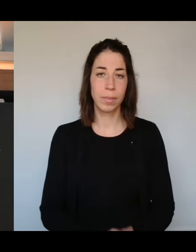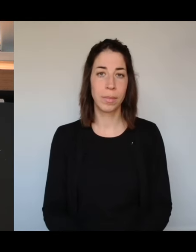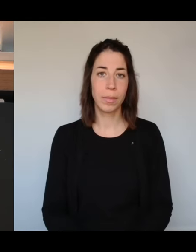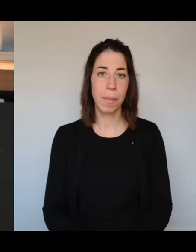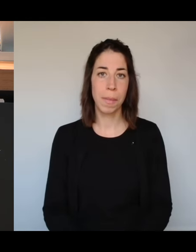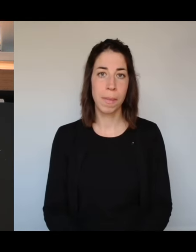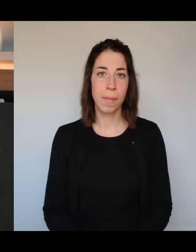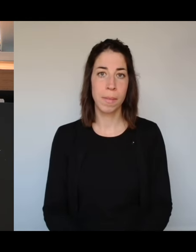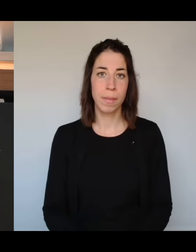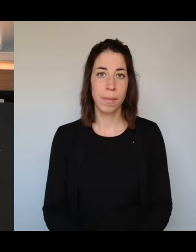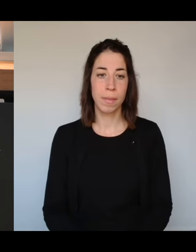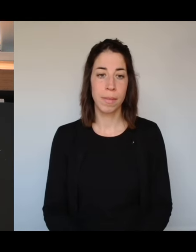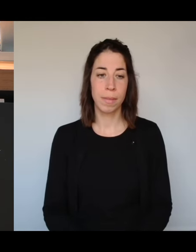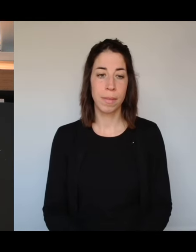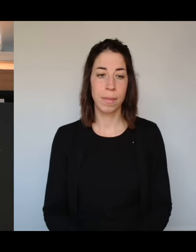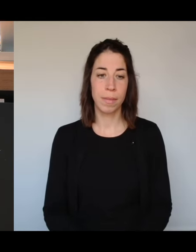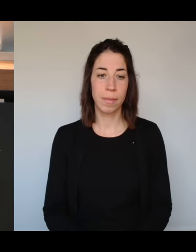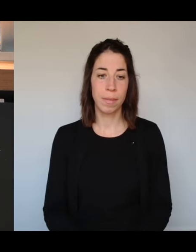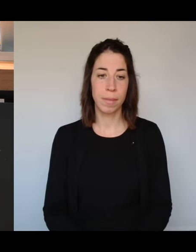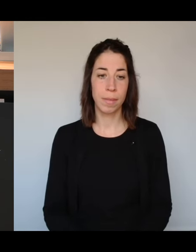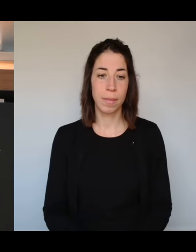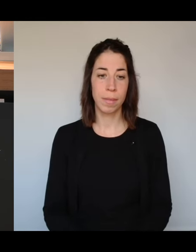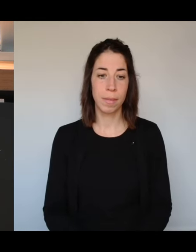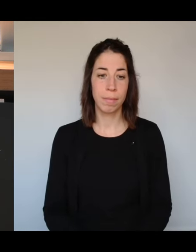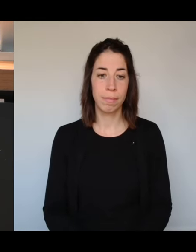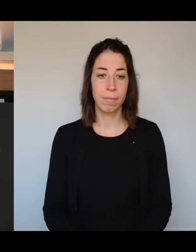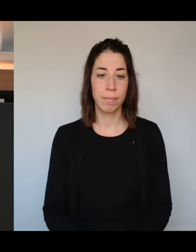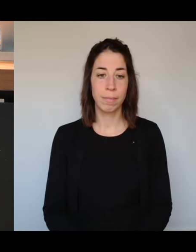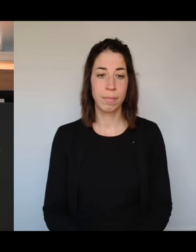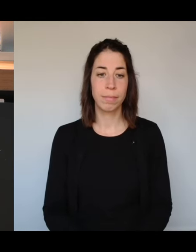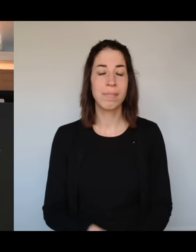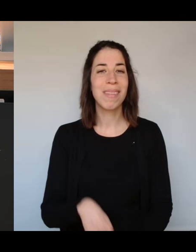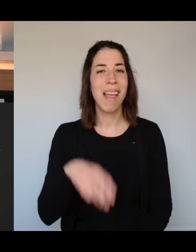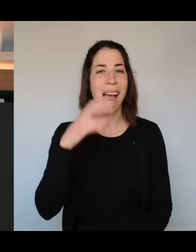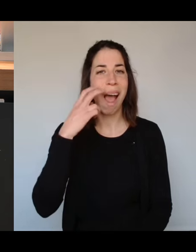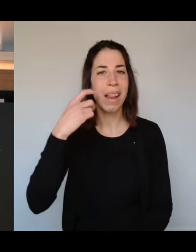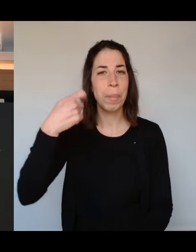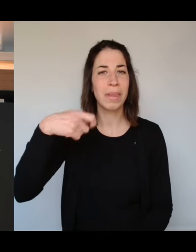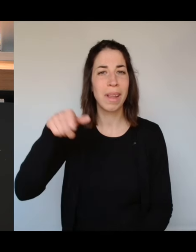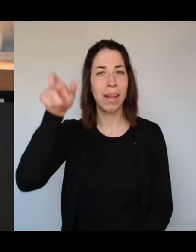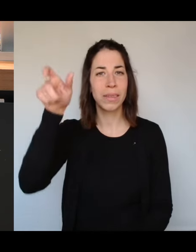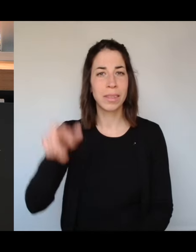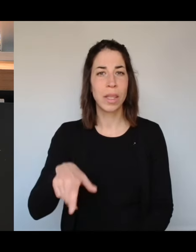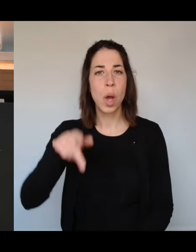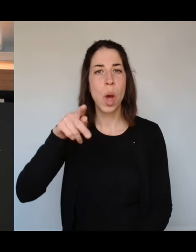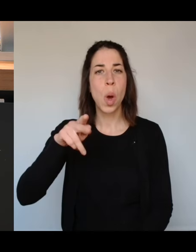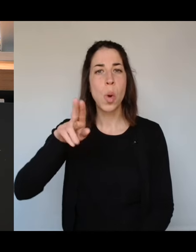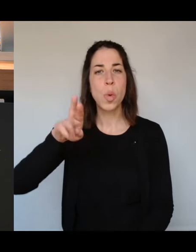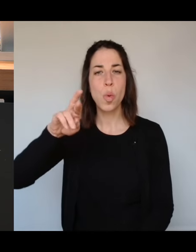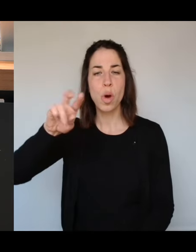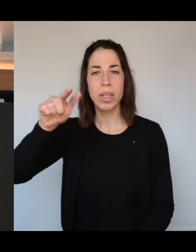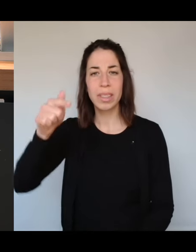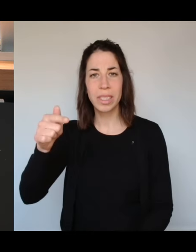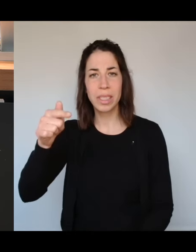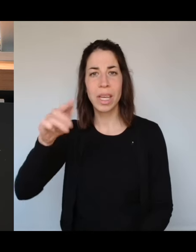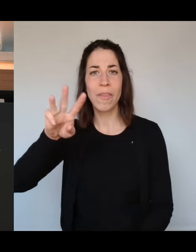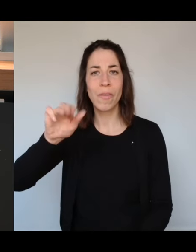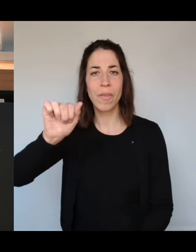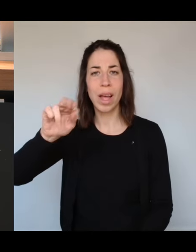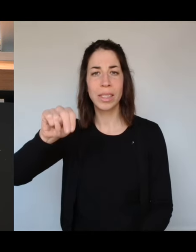Unser Alterspräsident und geschätzter Kollege Kurt Wanzner hat zu Zeiten des regierenden Bürgermeisters Richard von